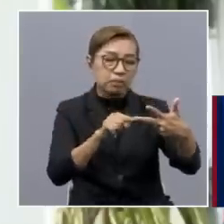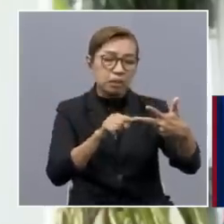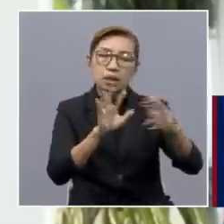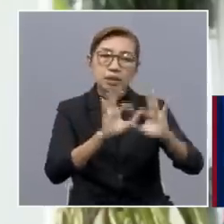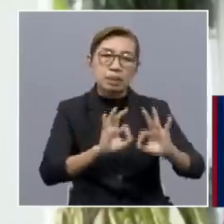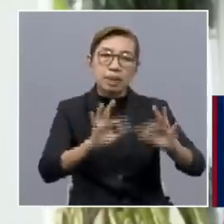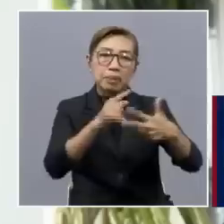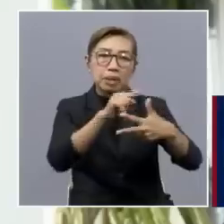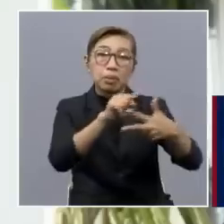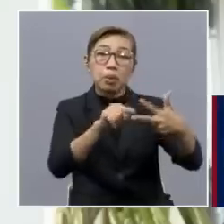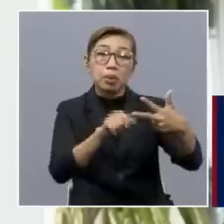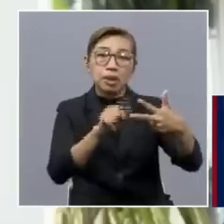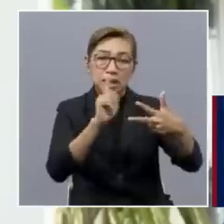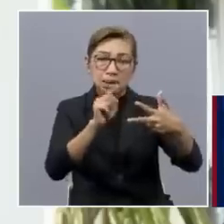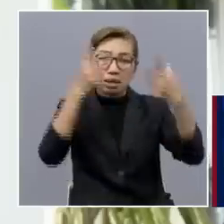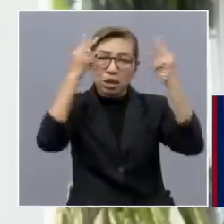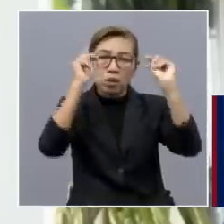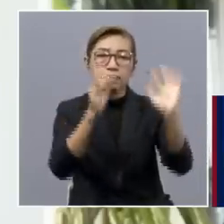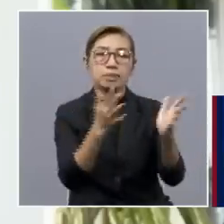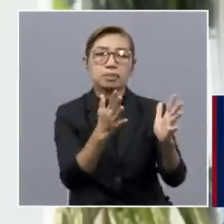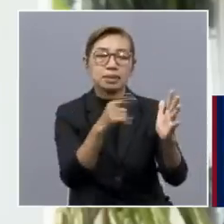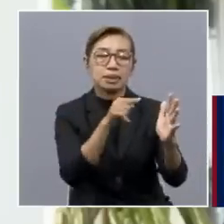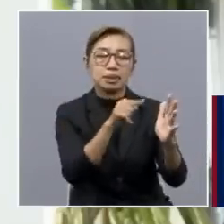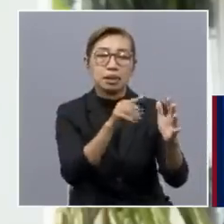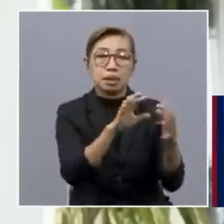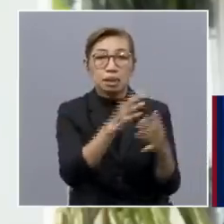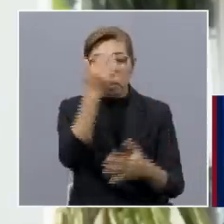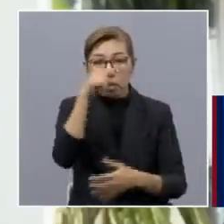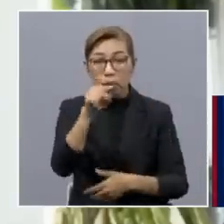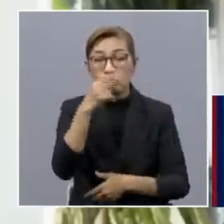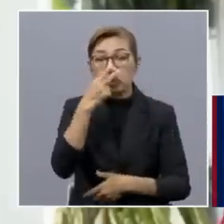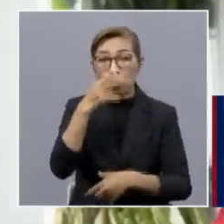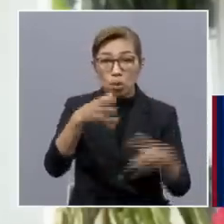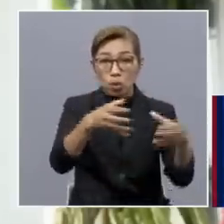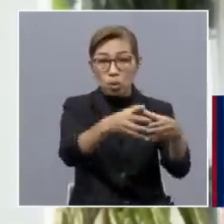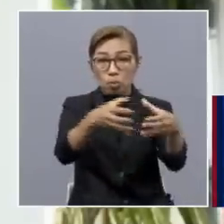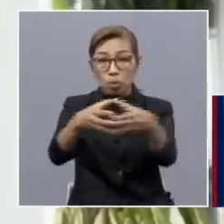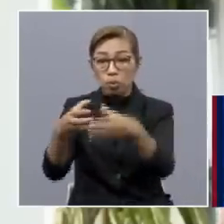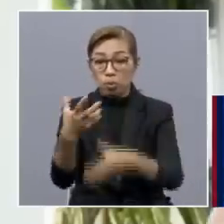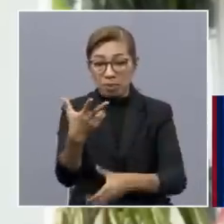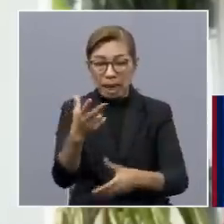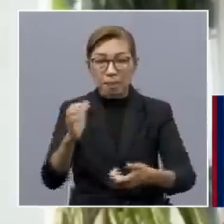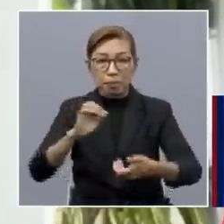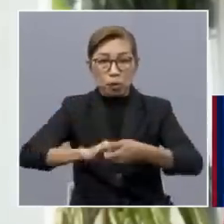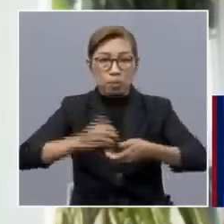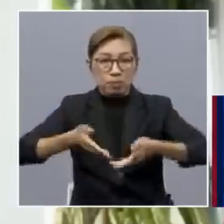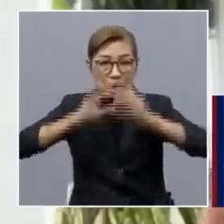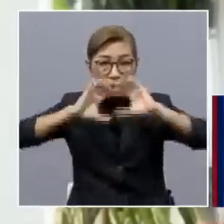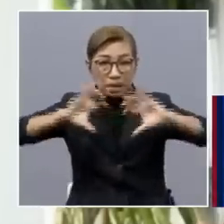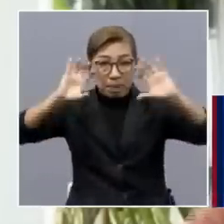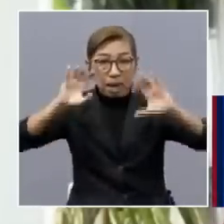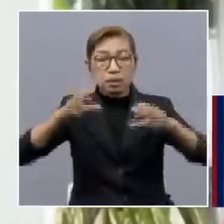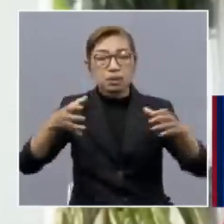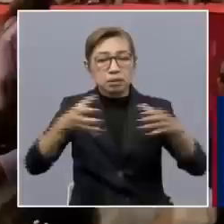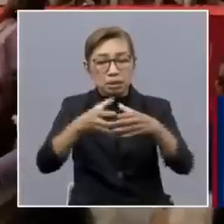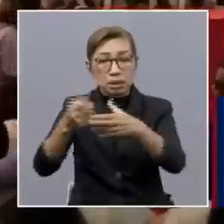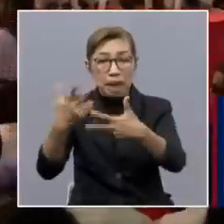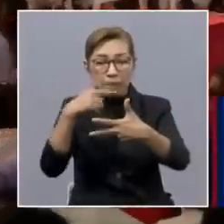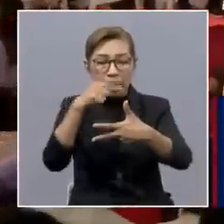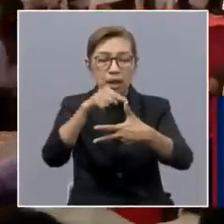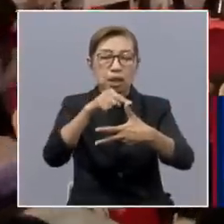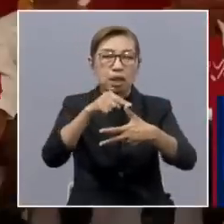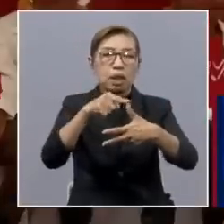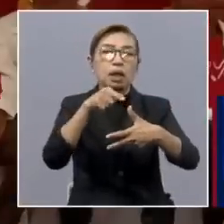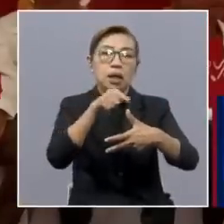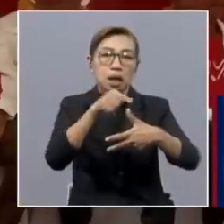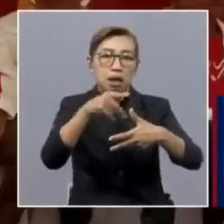นนี้จะไม่มีใครเป็นนายกสักคนแล้วก็โยงไปถึงเรื่องของสูตร3พรรคในการจับมือรัฐบาลกันนะครับ3พรรคที่ว่าก็คือเพื่อไทยพลังประชารัฐและ